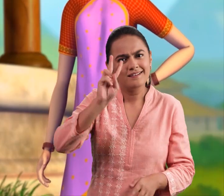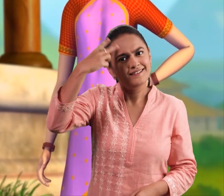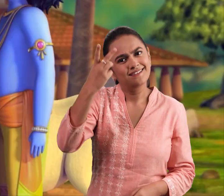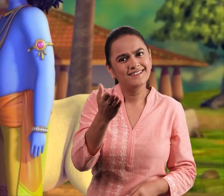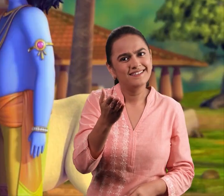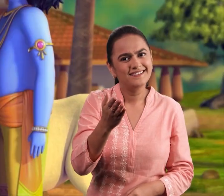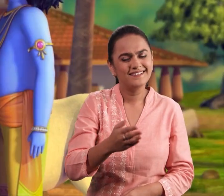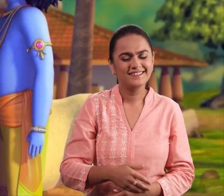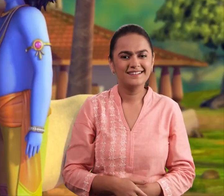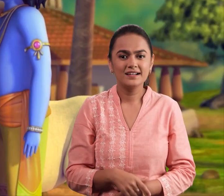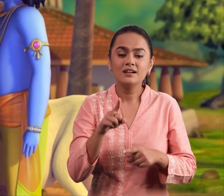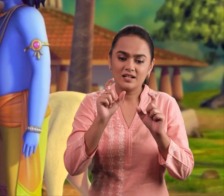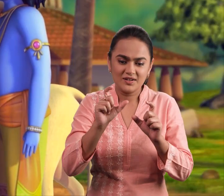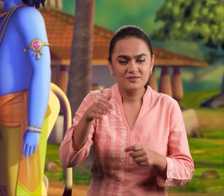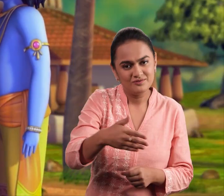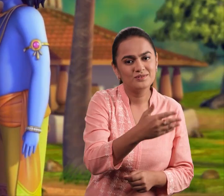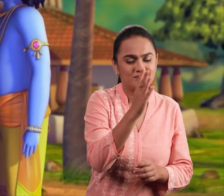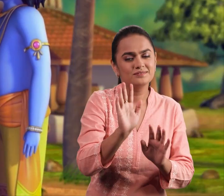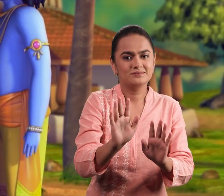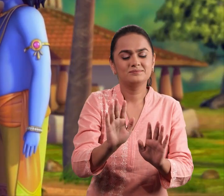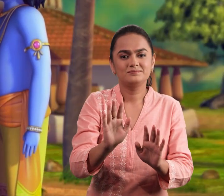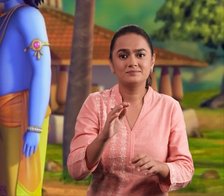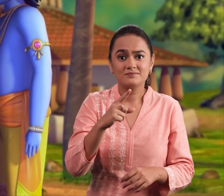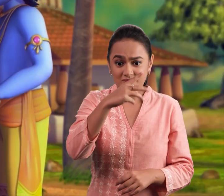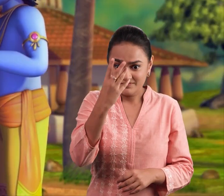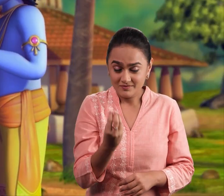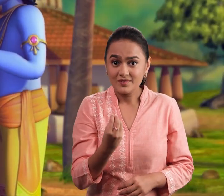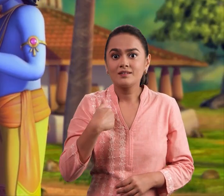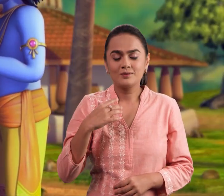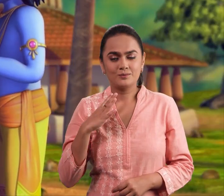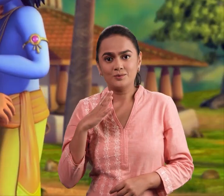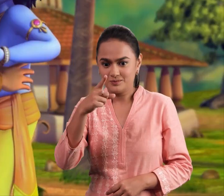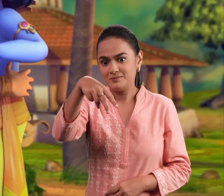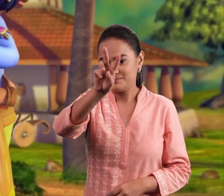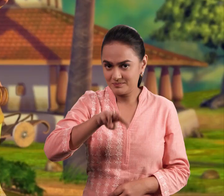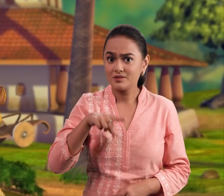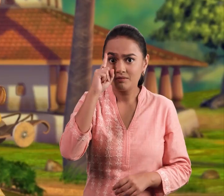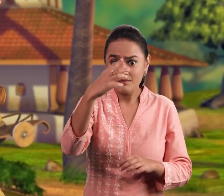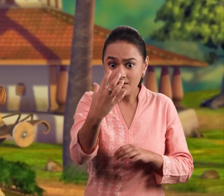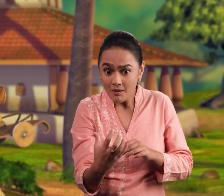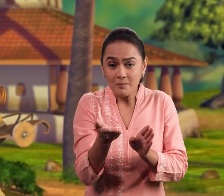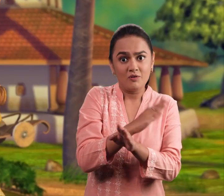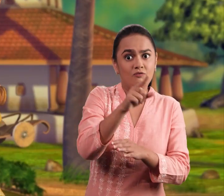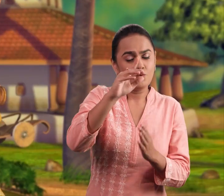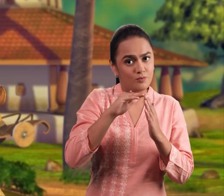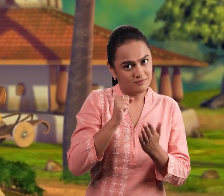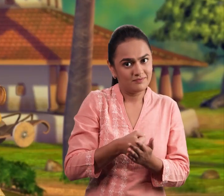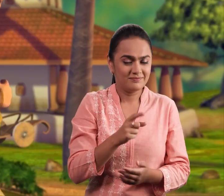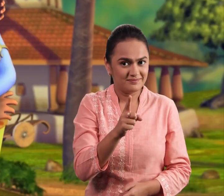गई हो। संभल कर जाना पुत्र, मैं तुम्हारी प्रतीक्षा करूंगी। सूर्यास्त से पहले आ